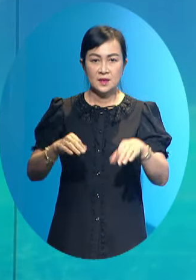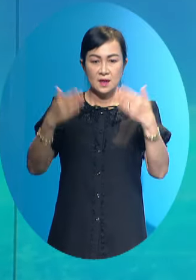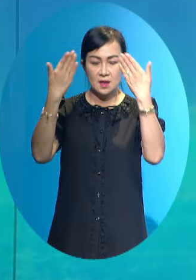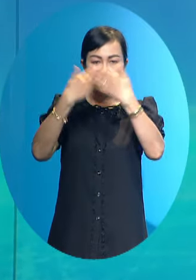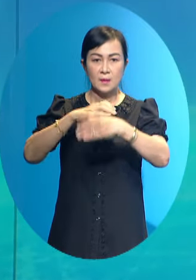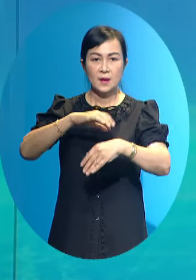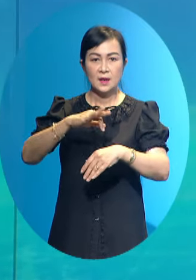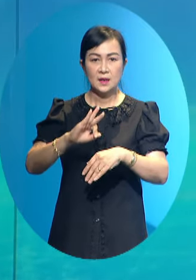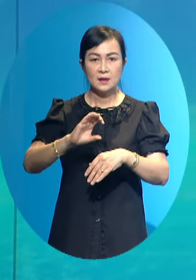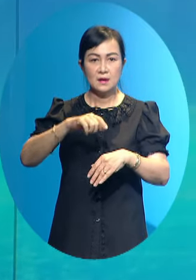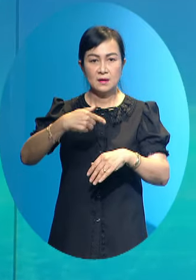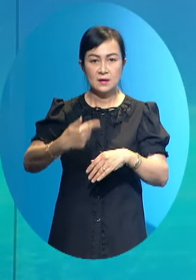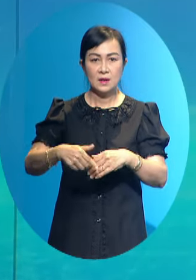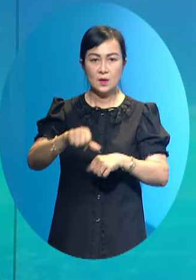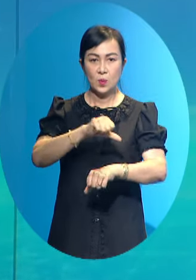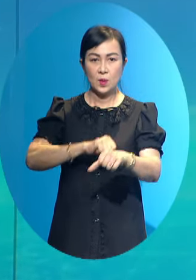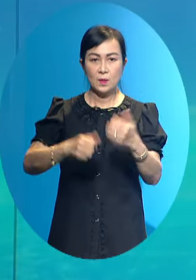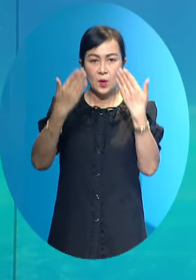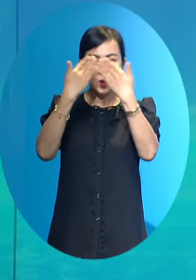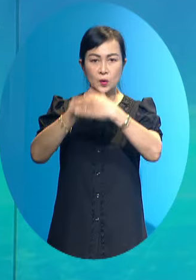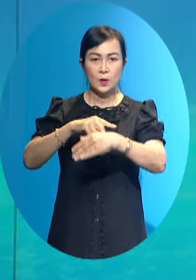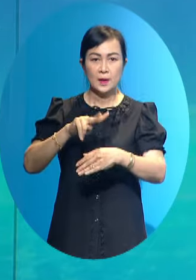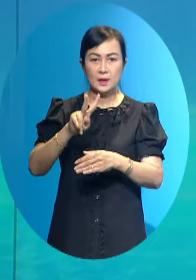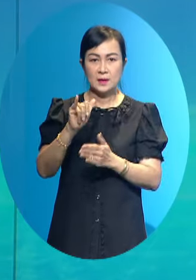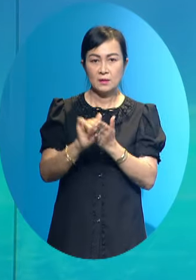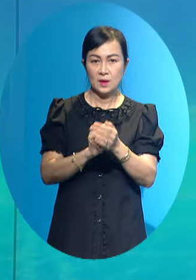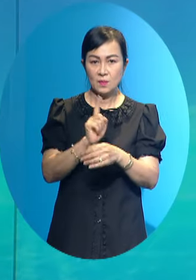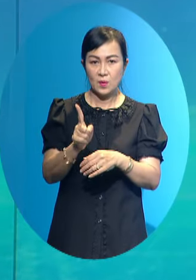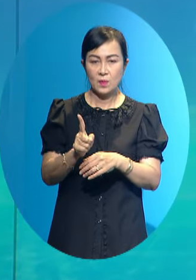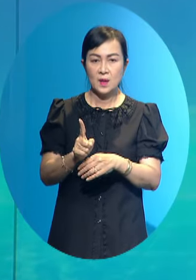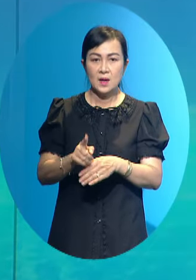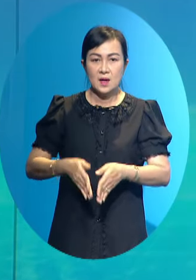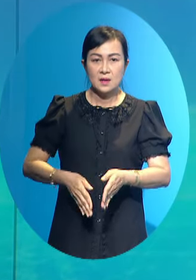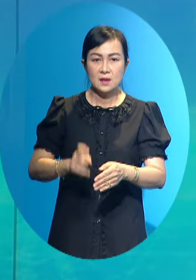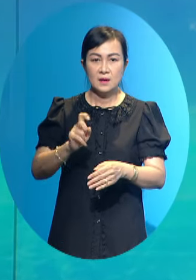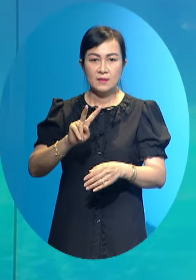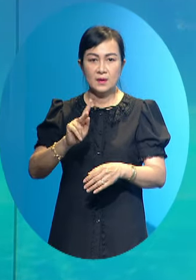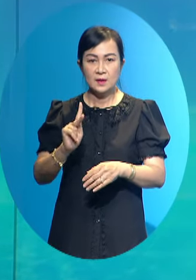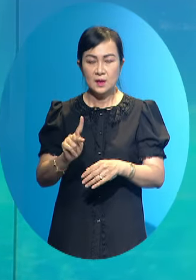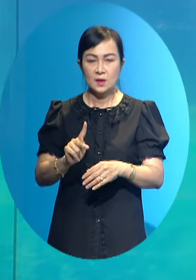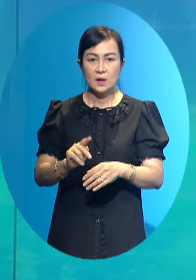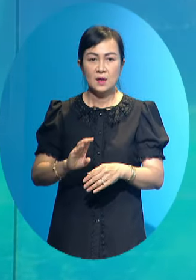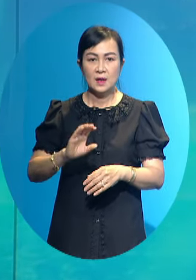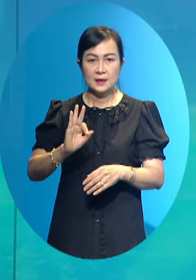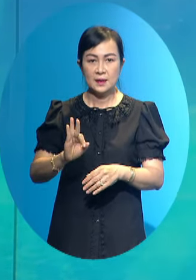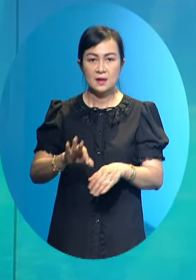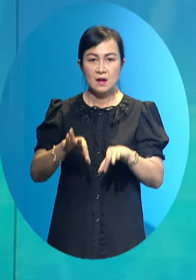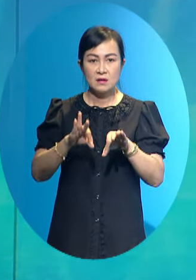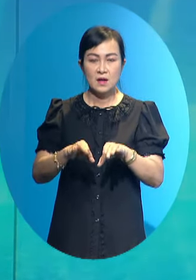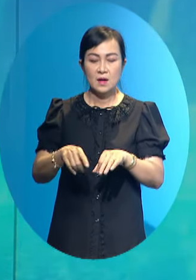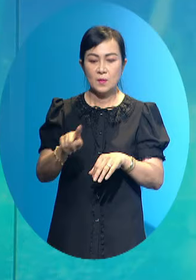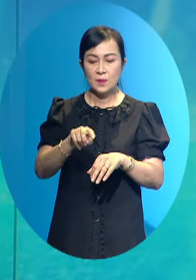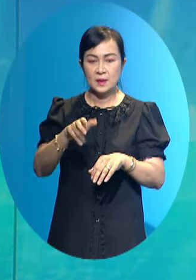Chợ đêm Cần Thạnh, huyện Cần Giờ đã chính thức đi vào hoạt động vào tối ngày 26 tháng 1, được bố trí trên đường Đặng Văn Kiều, thị trấn Cần Thạnh. Chợ sẽ